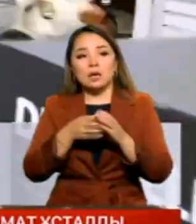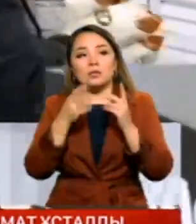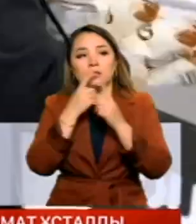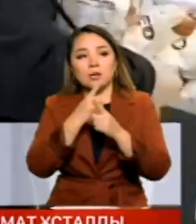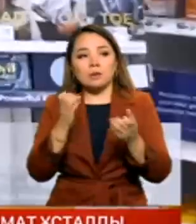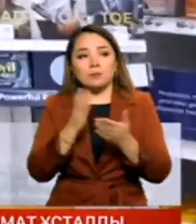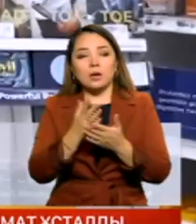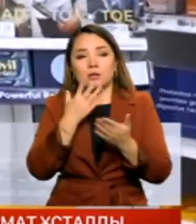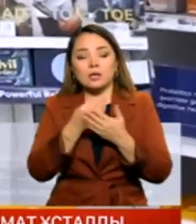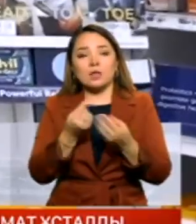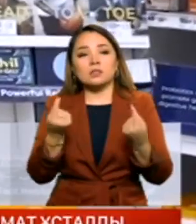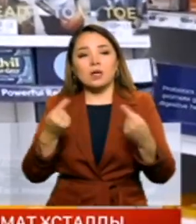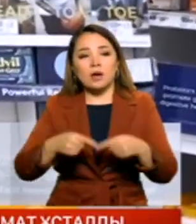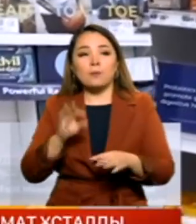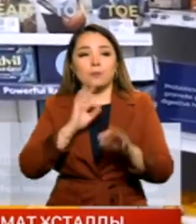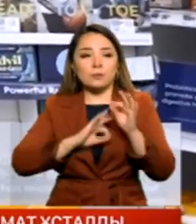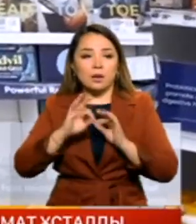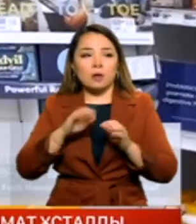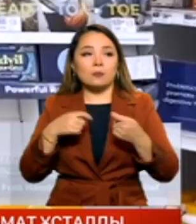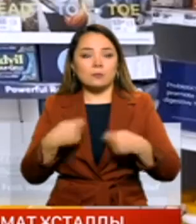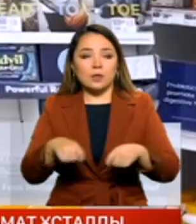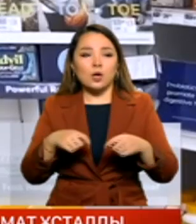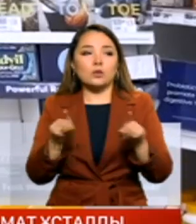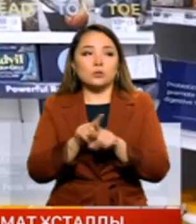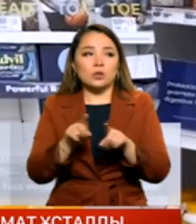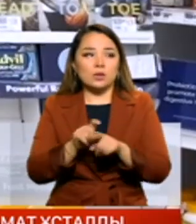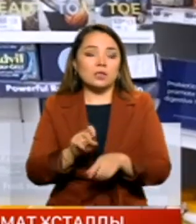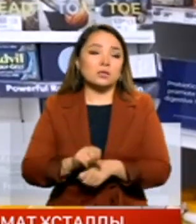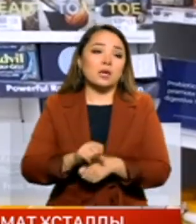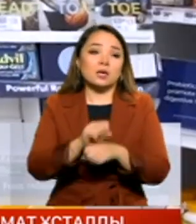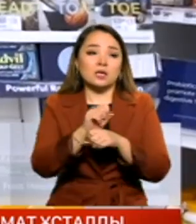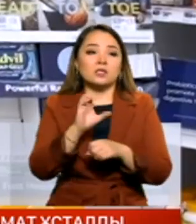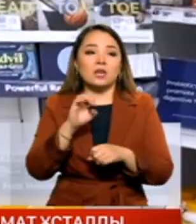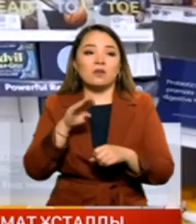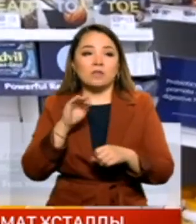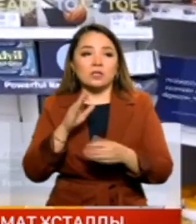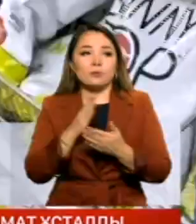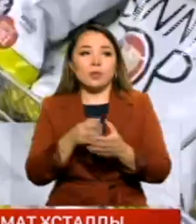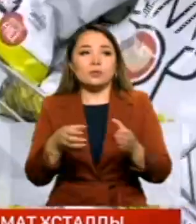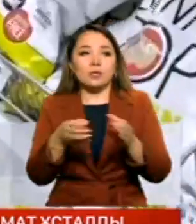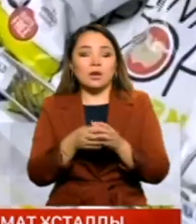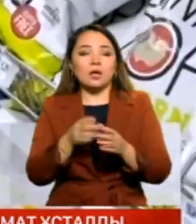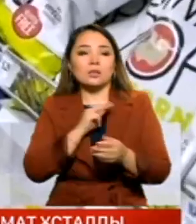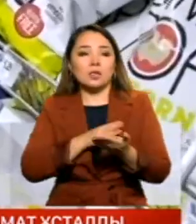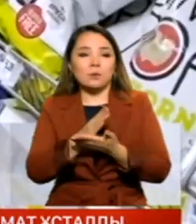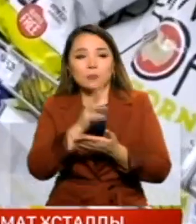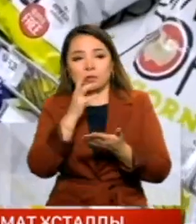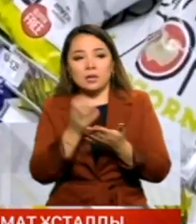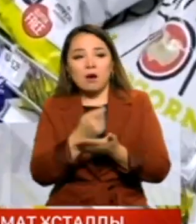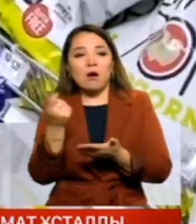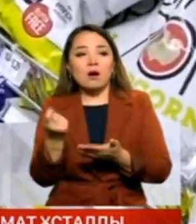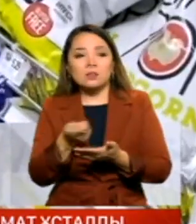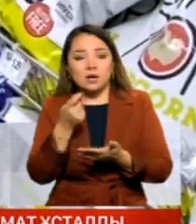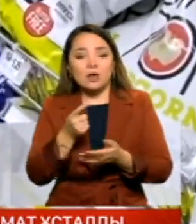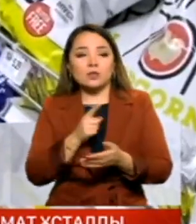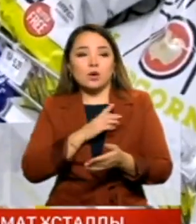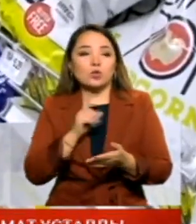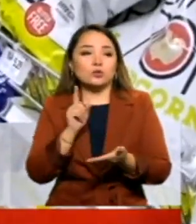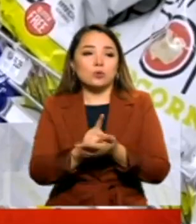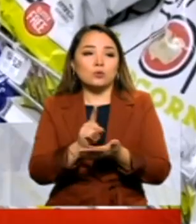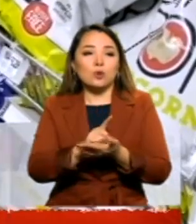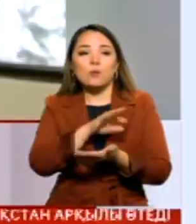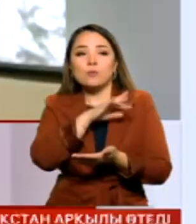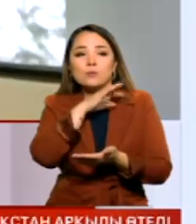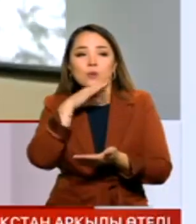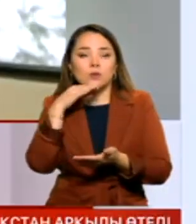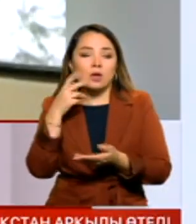ол Greens-тің фармацевттері мен техниктері ереуілдетіп жатса, CVS дүкендерінің қызметкерлері жалақының аздығы мен жүктеменің көптігіне